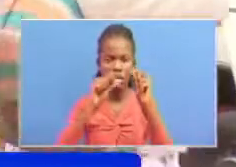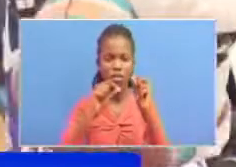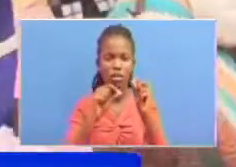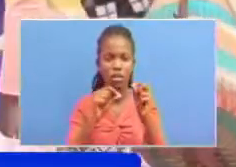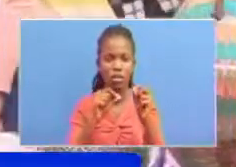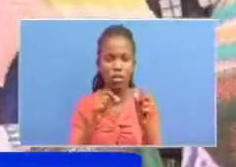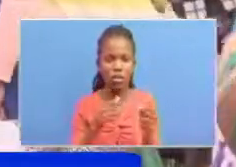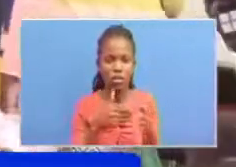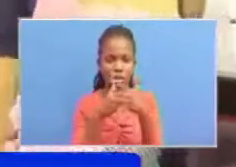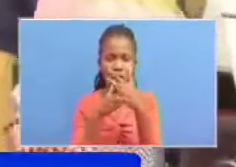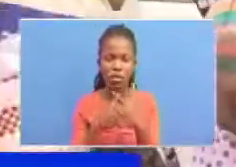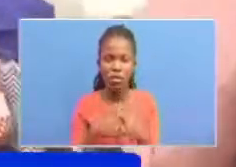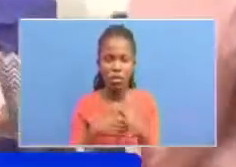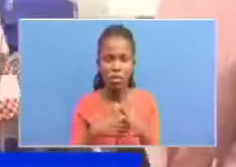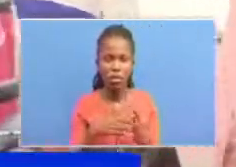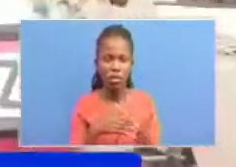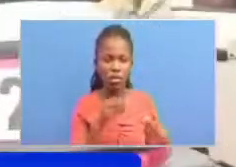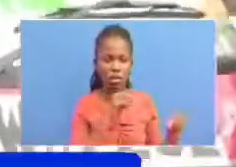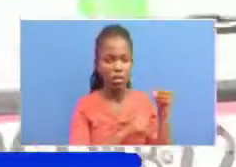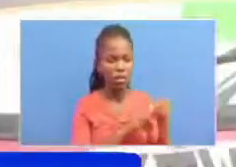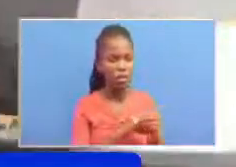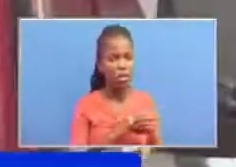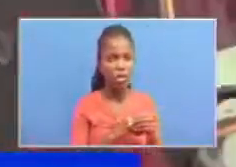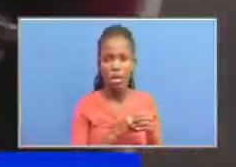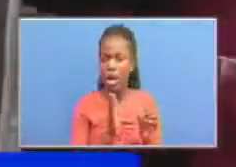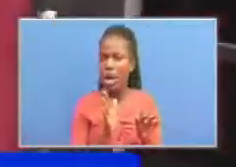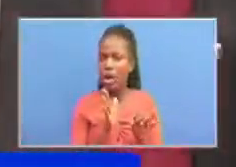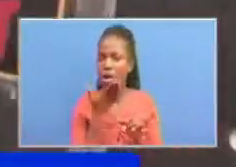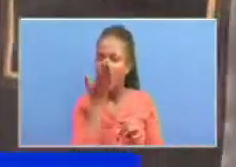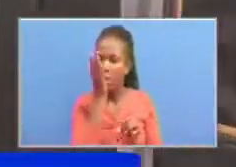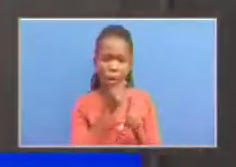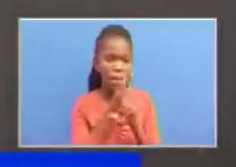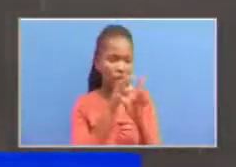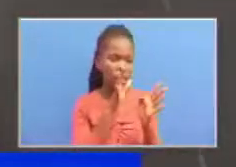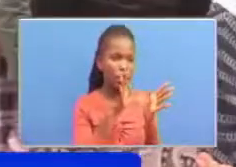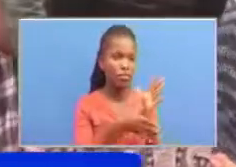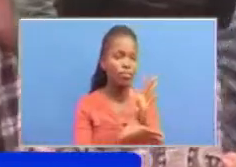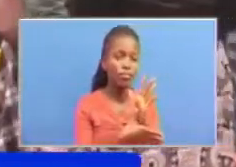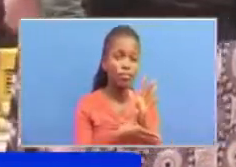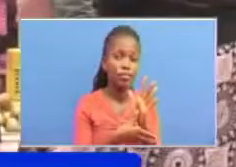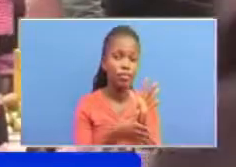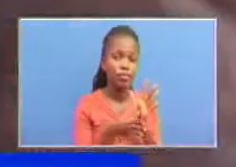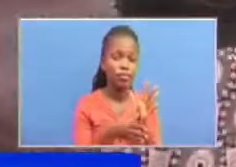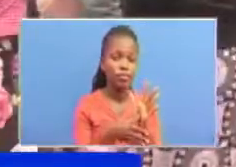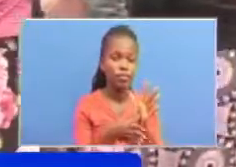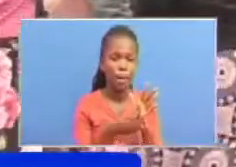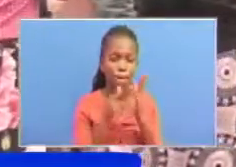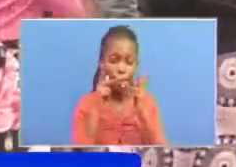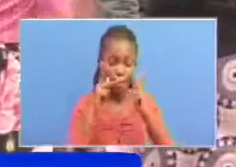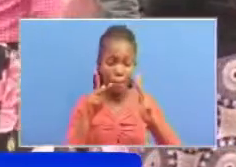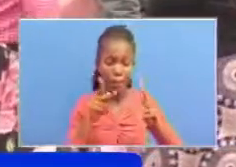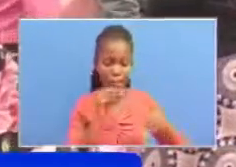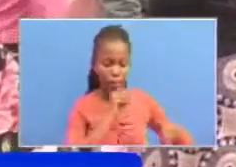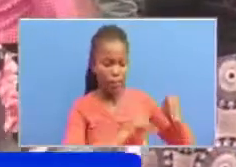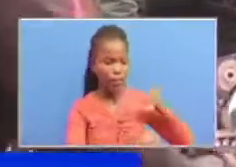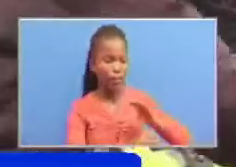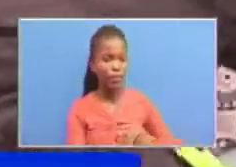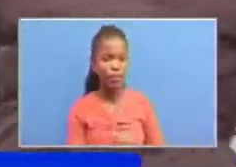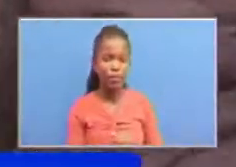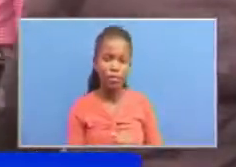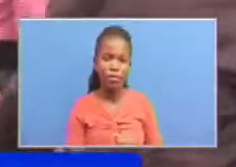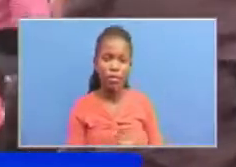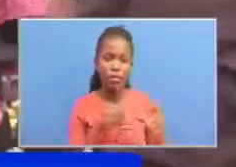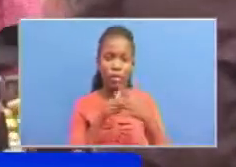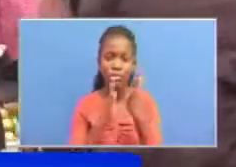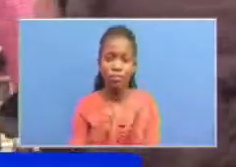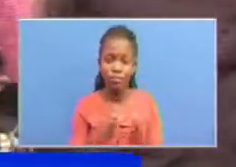Ni usakwani ula we na viuwe yingi. Indi oitina ni mesye kwethe wana usakwani wa muo na masa kuwa